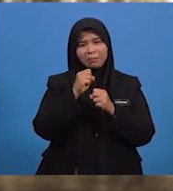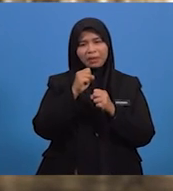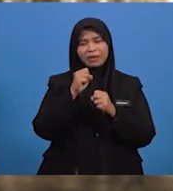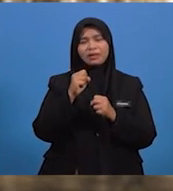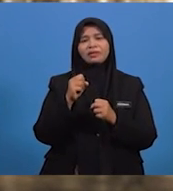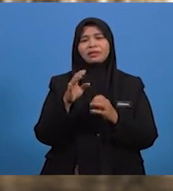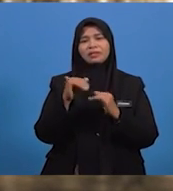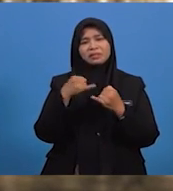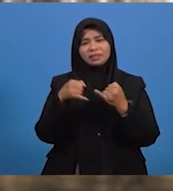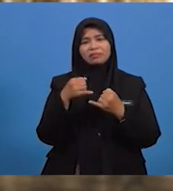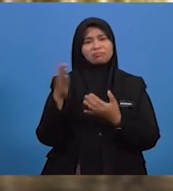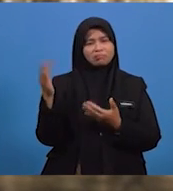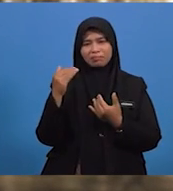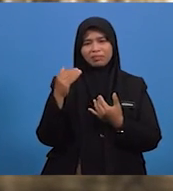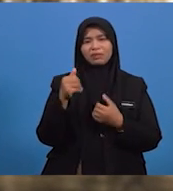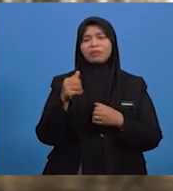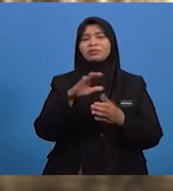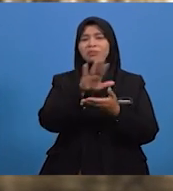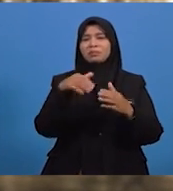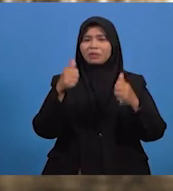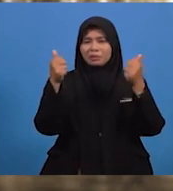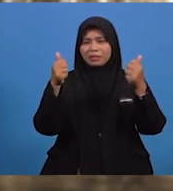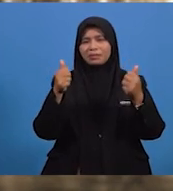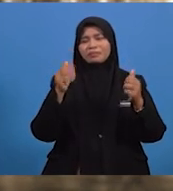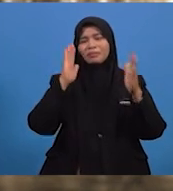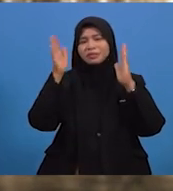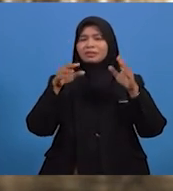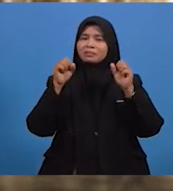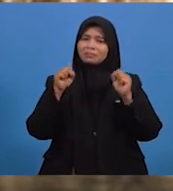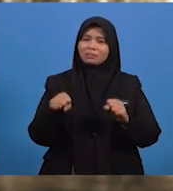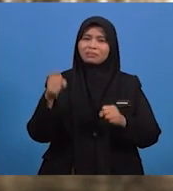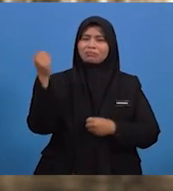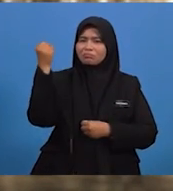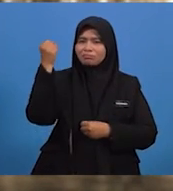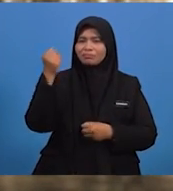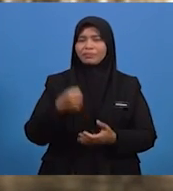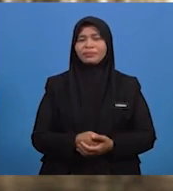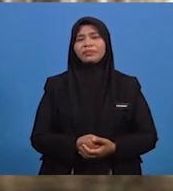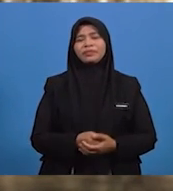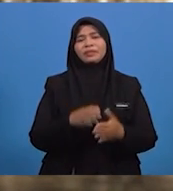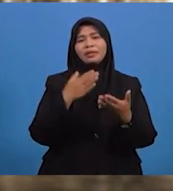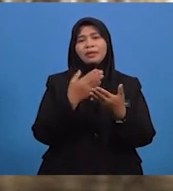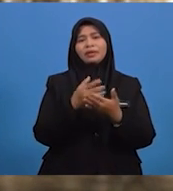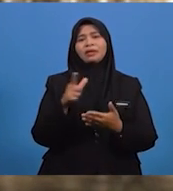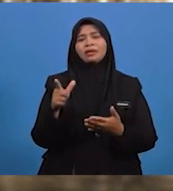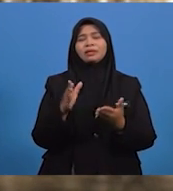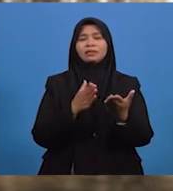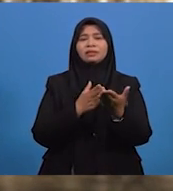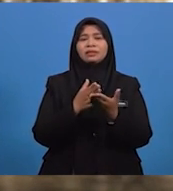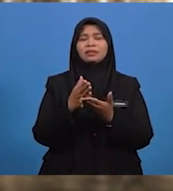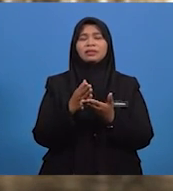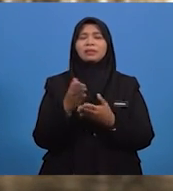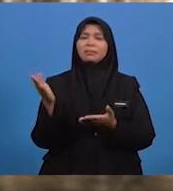Ayuh, anda semua hebat. Malaysia boleh. Baiklah, seterusnya mari